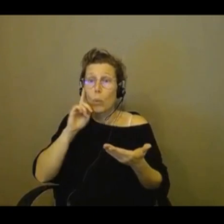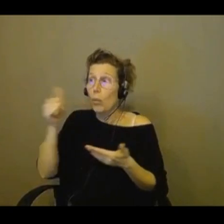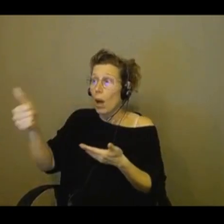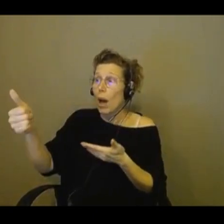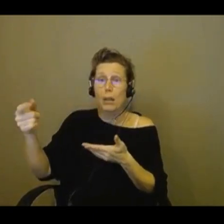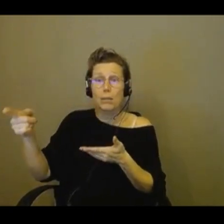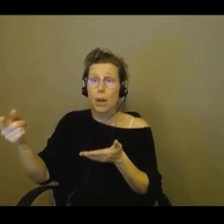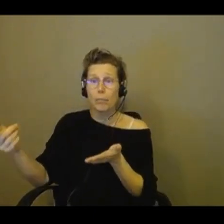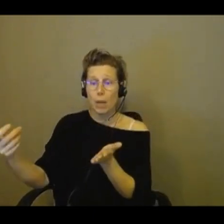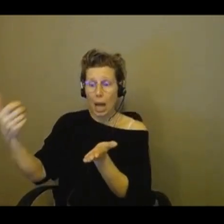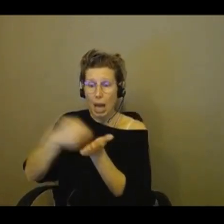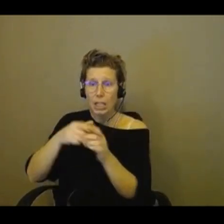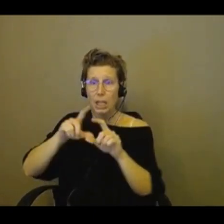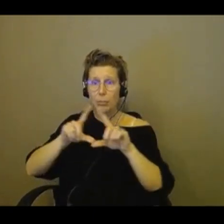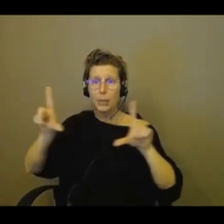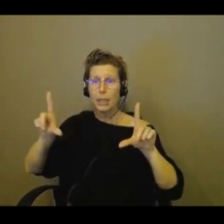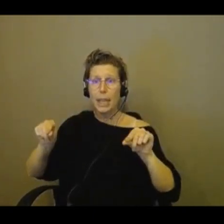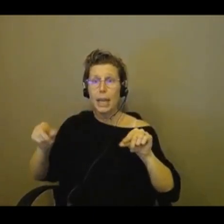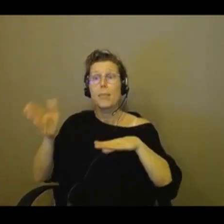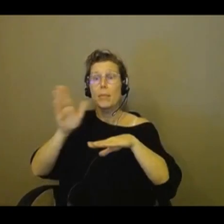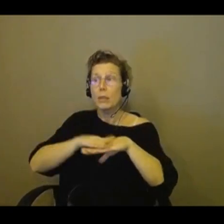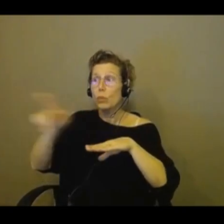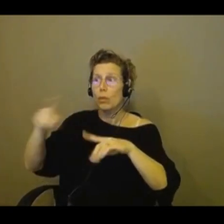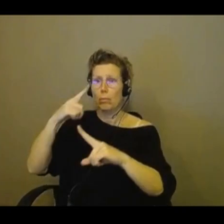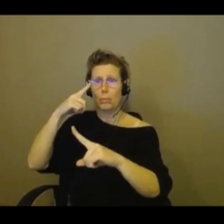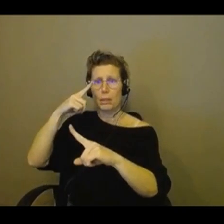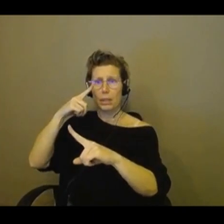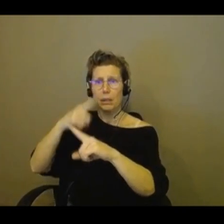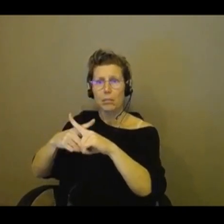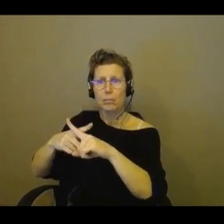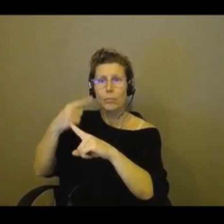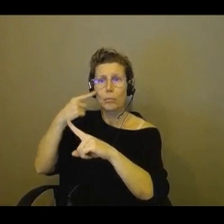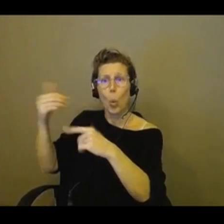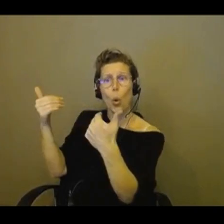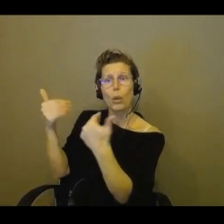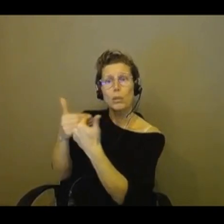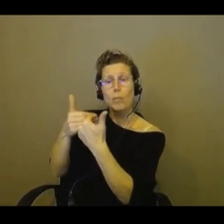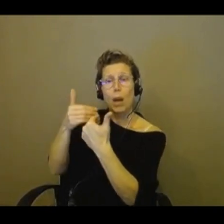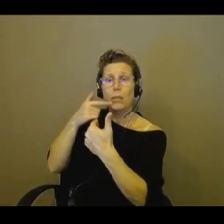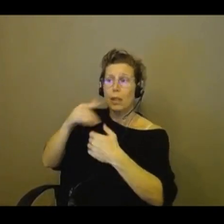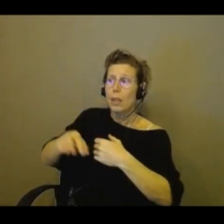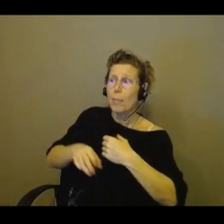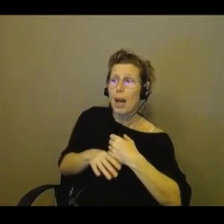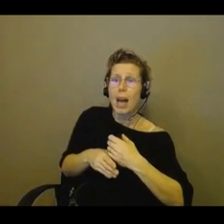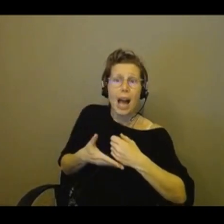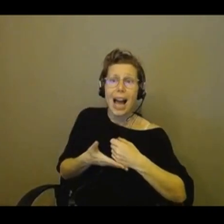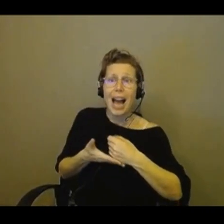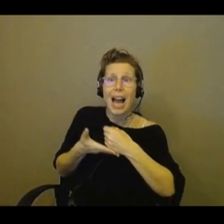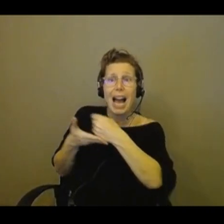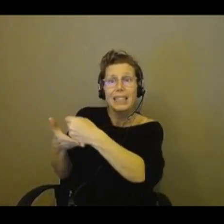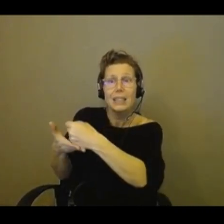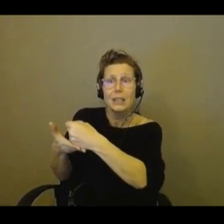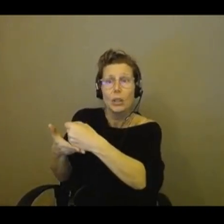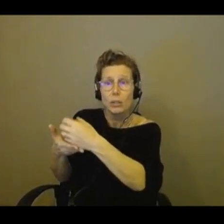petite case pour demander cette assistance, et ensuite, on travaille nous derrière pour que cette demande arrive